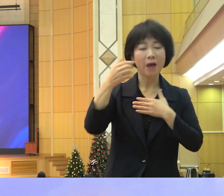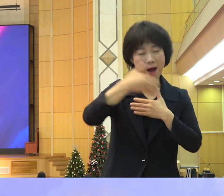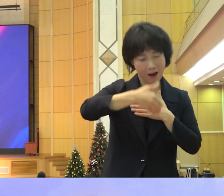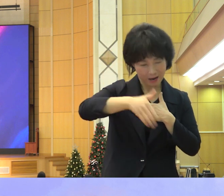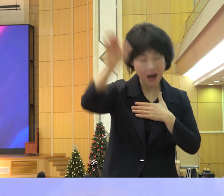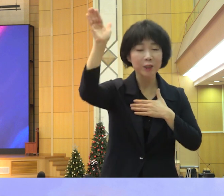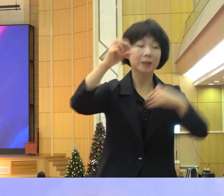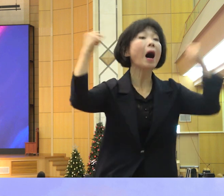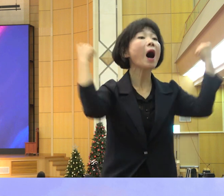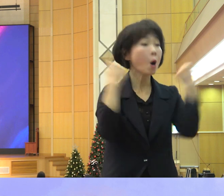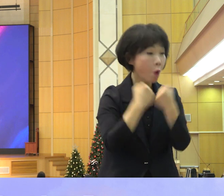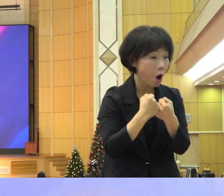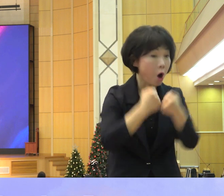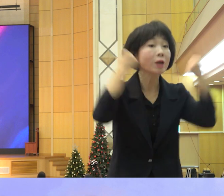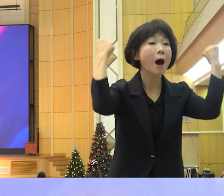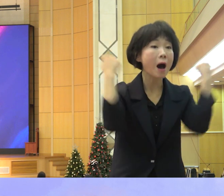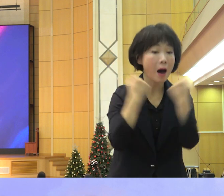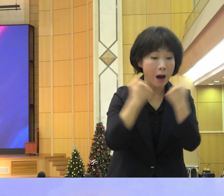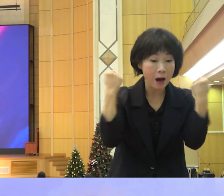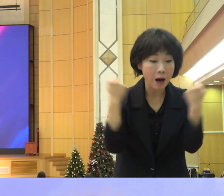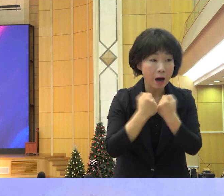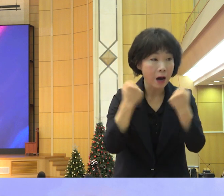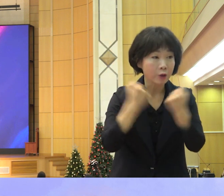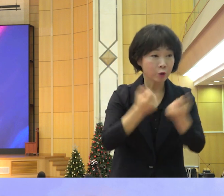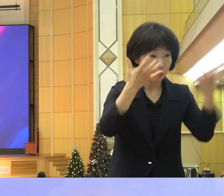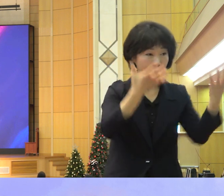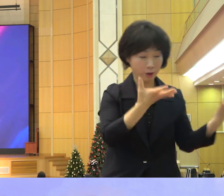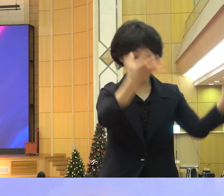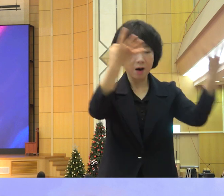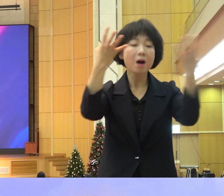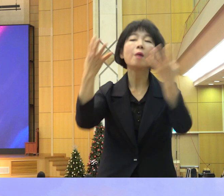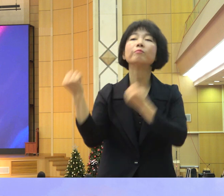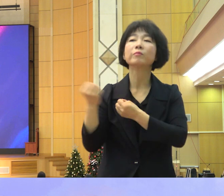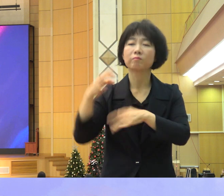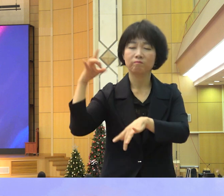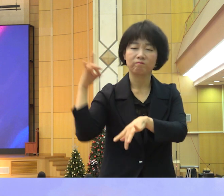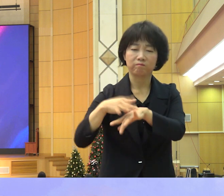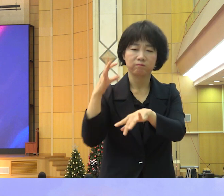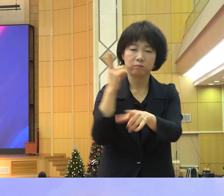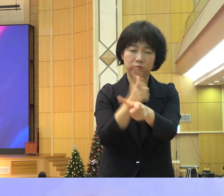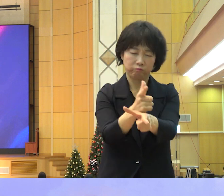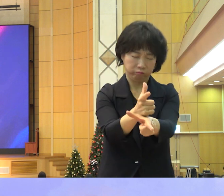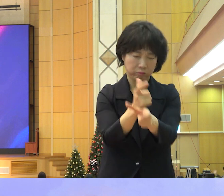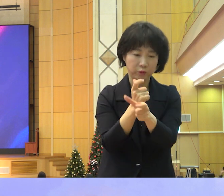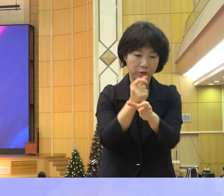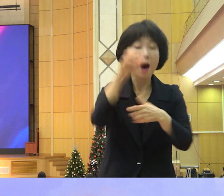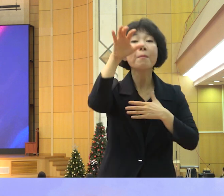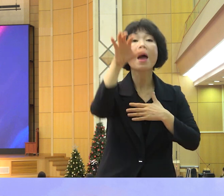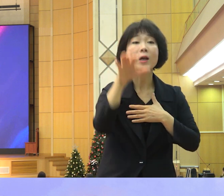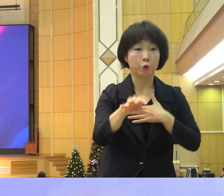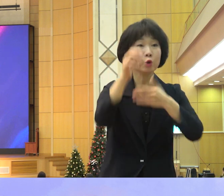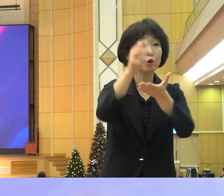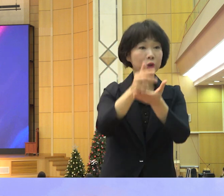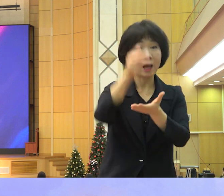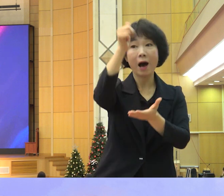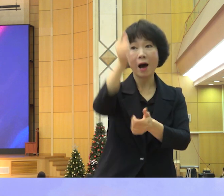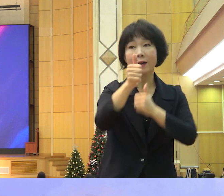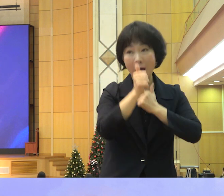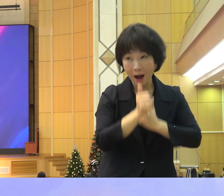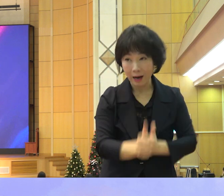곧 나가 싸워라. 수 없는 원수 앞에